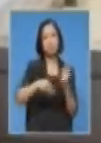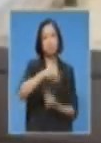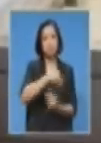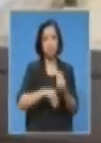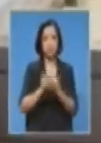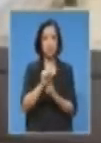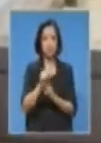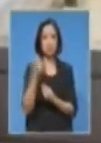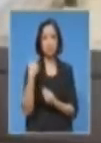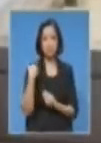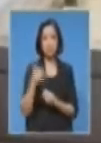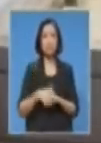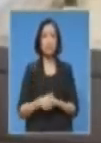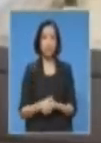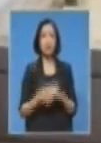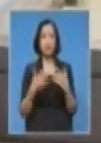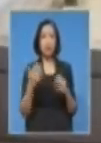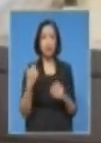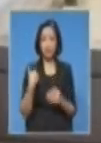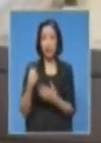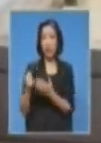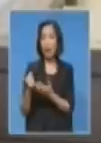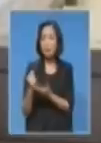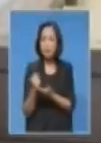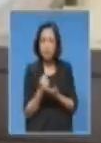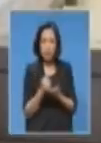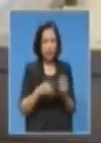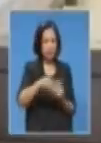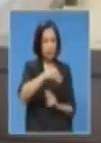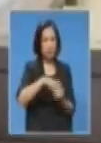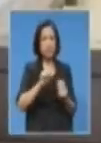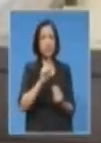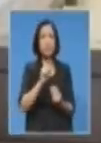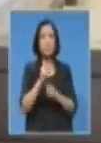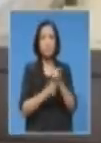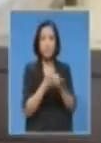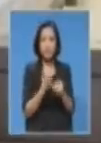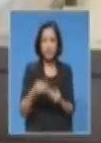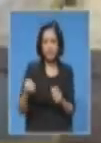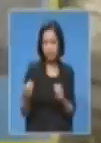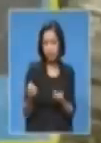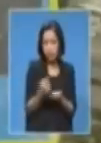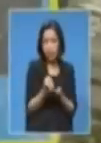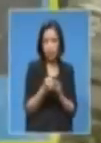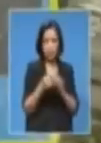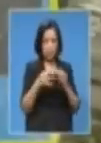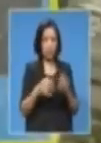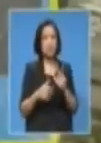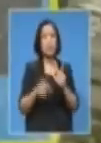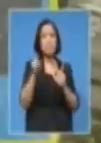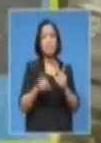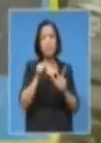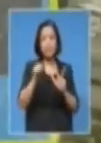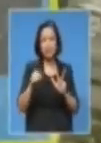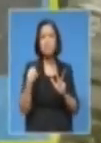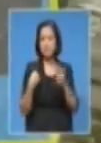ากแต่บังเอิญที่เราได้สิ่งที่มาช่วยให้ทำให้เศรษฐกิจปีนี้สามารถโตขึ้นมาได้ถึง 3% 2